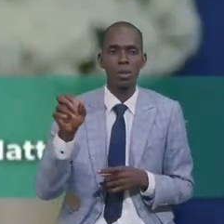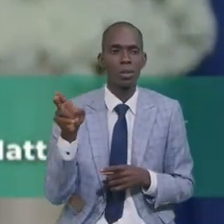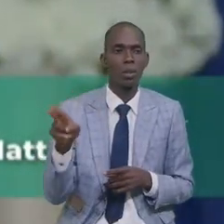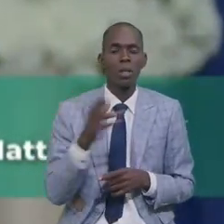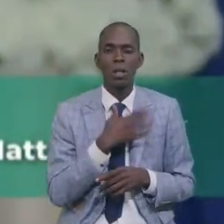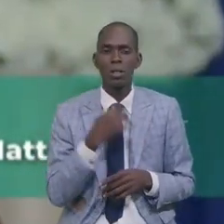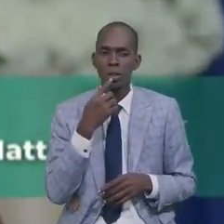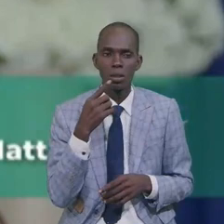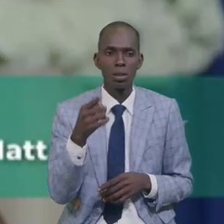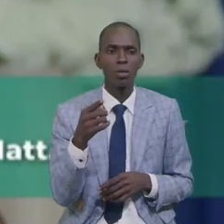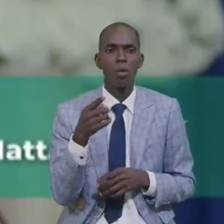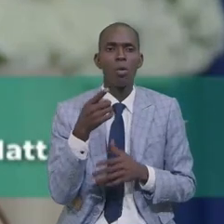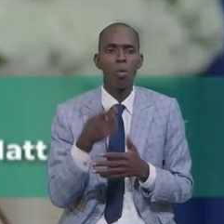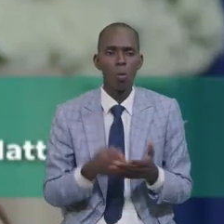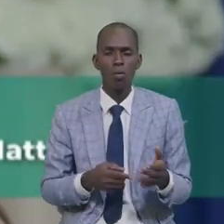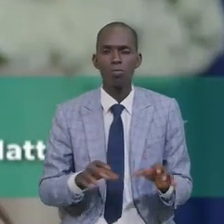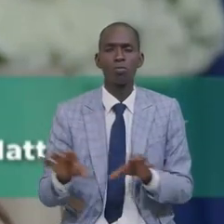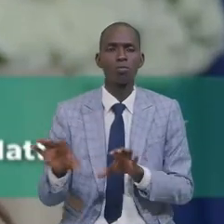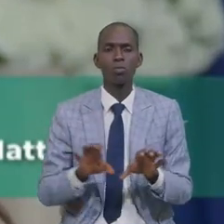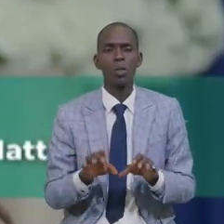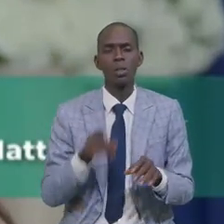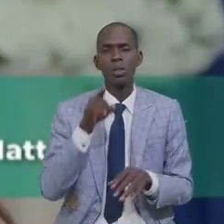fais-tu ici, Élie?